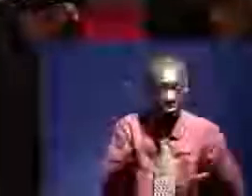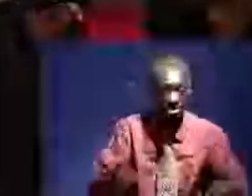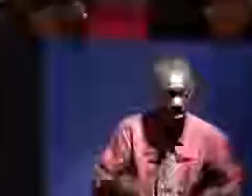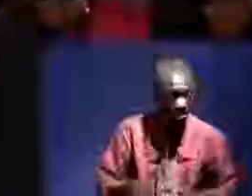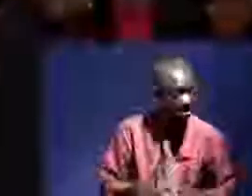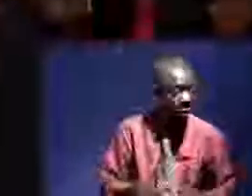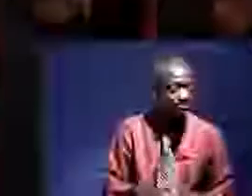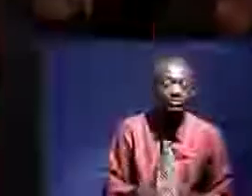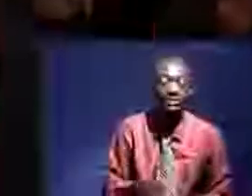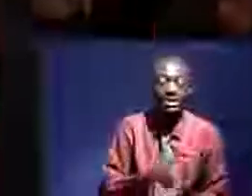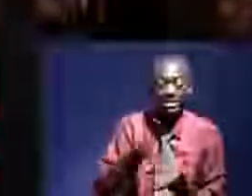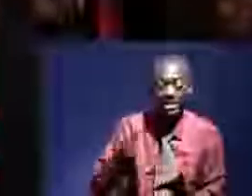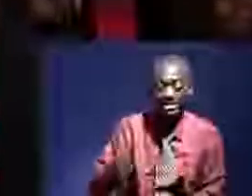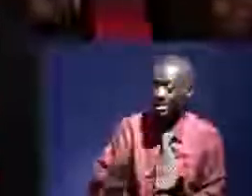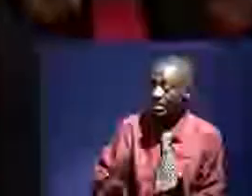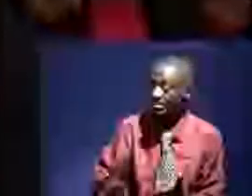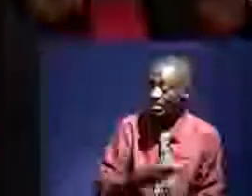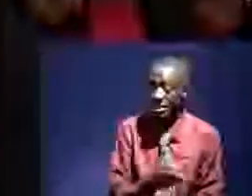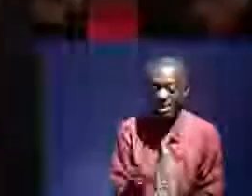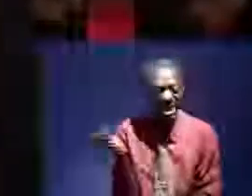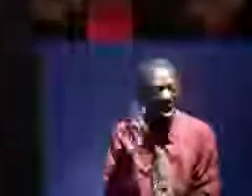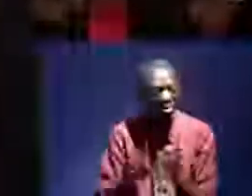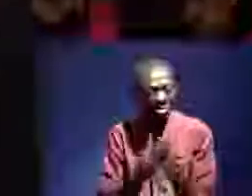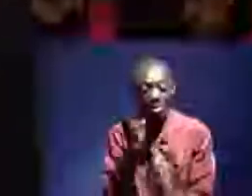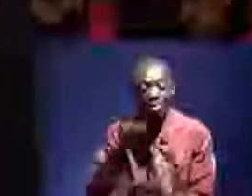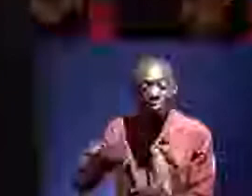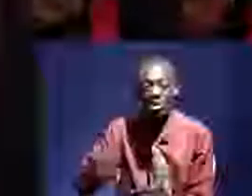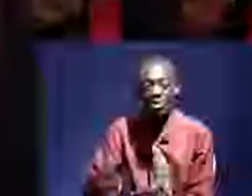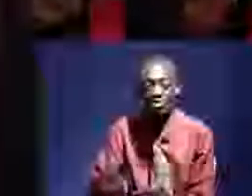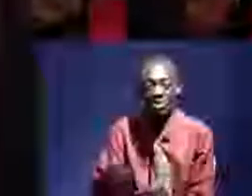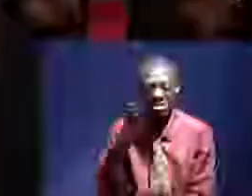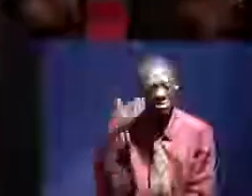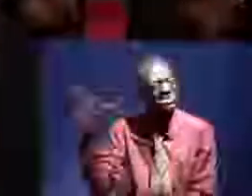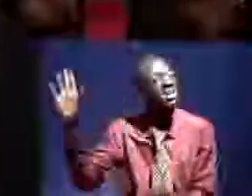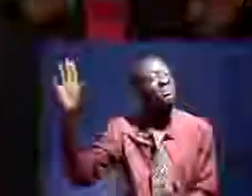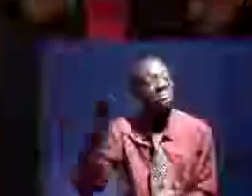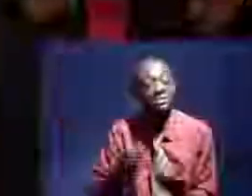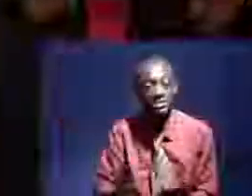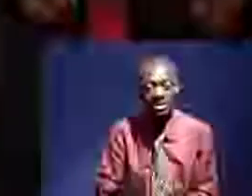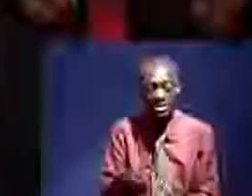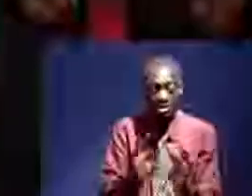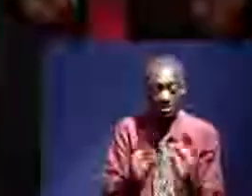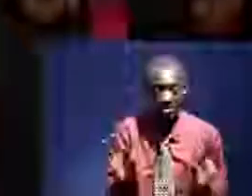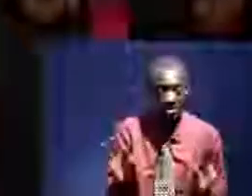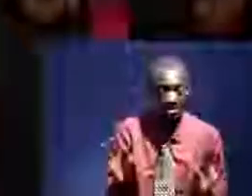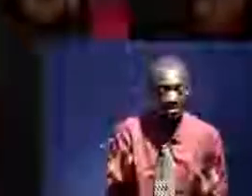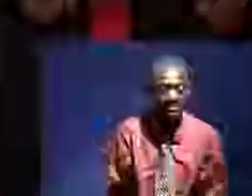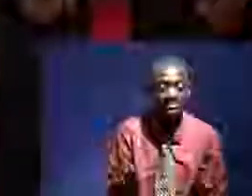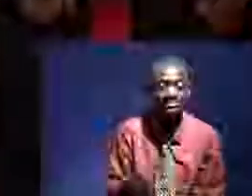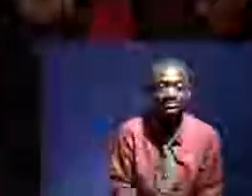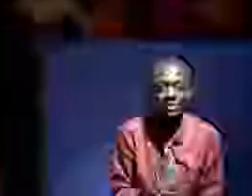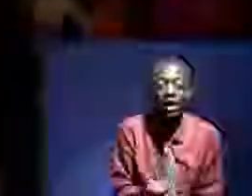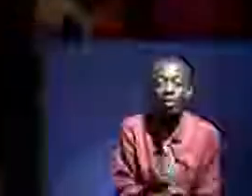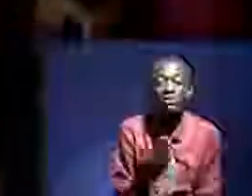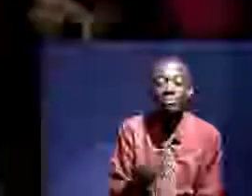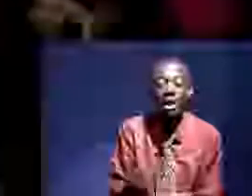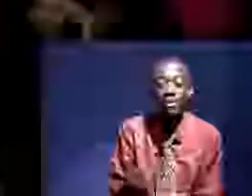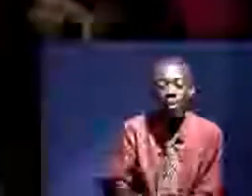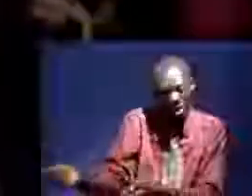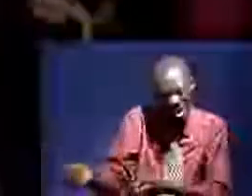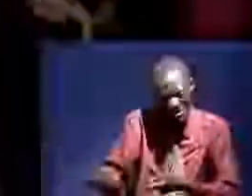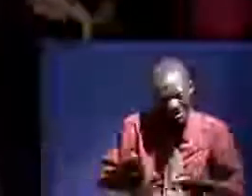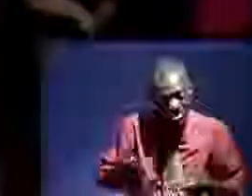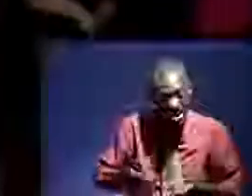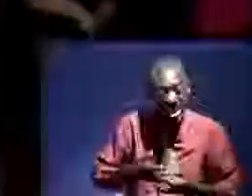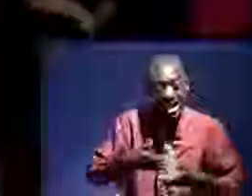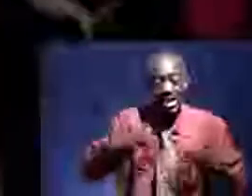mjini Dar es Salaam ambapo pengine hakuna migomba, pengine ndio ushamba sasa. Kwa hiyo ni vizuri wanakuwa hawazeki kwa sababu wanavuta hewa. Kwa ni